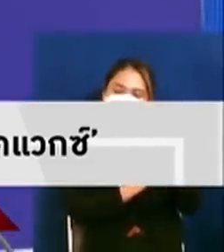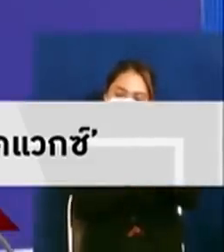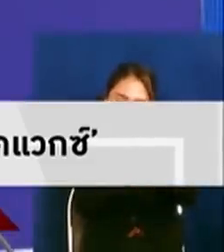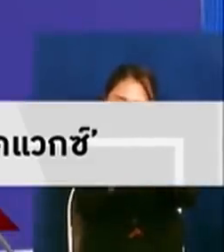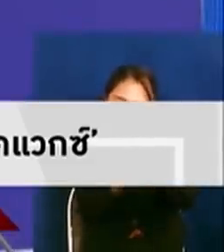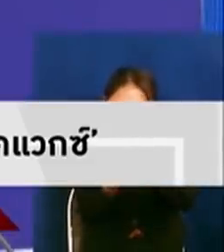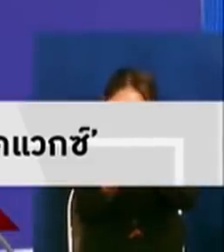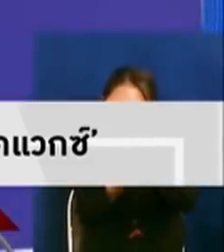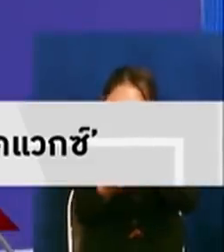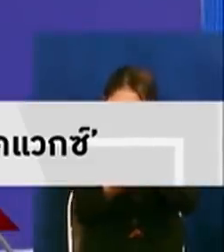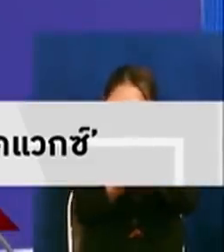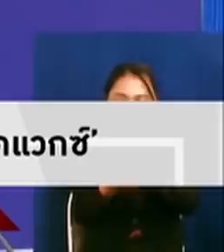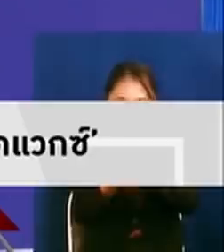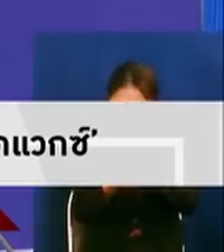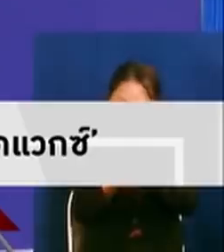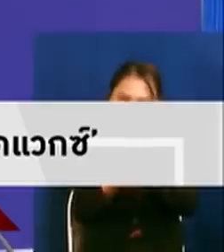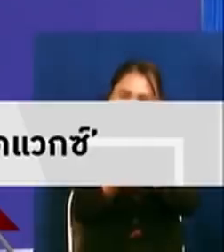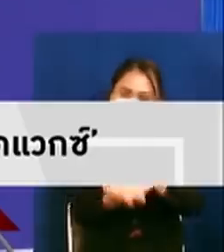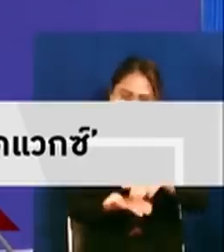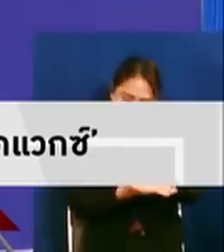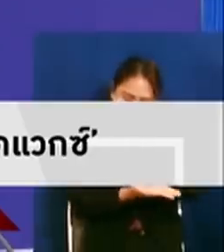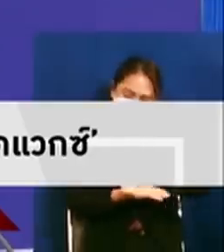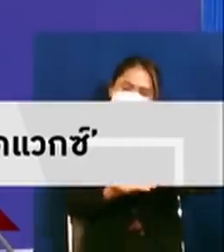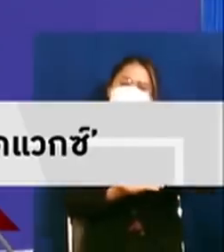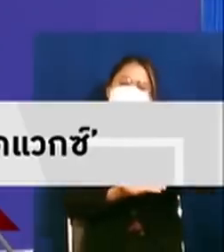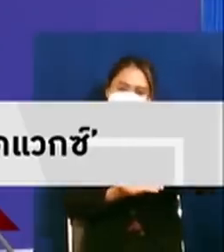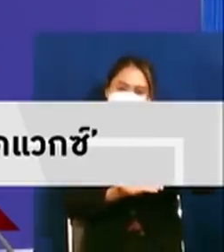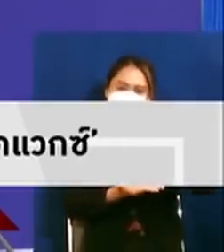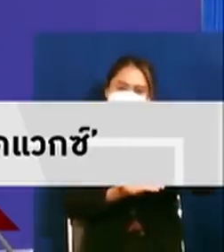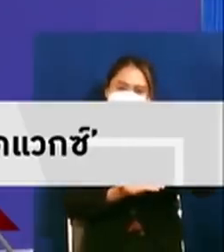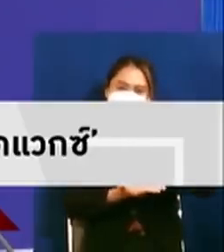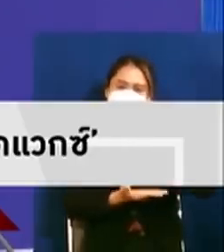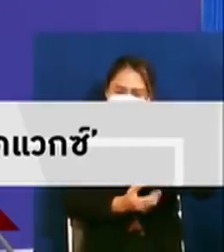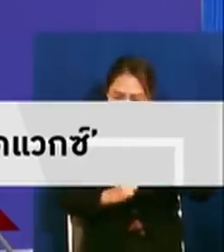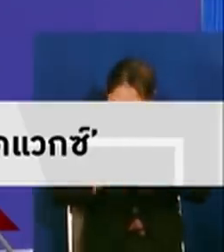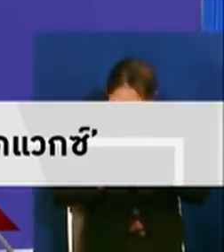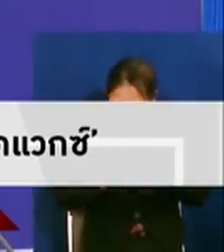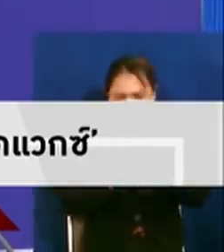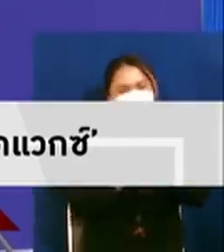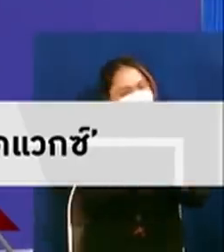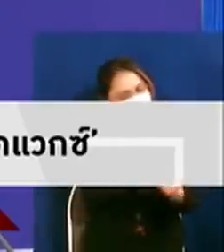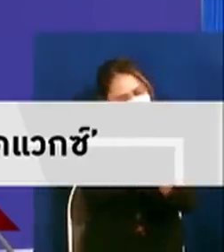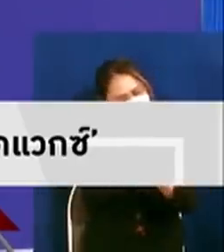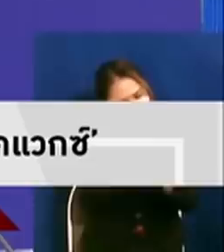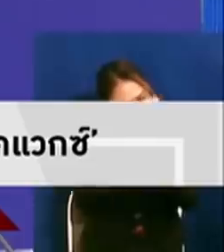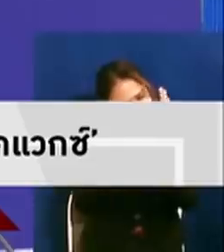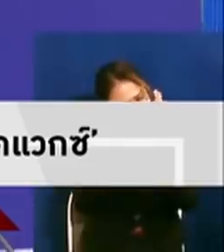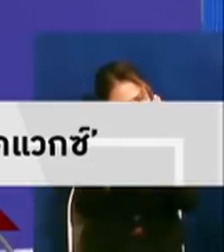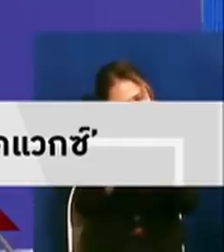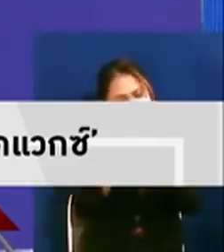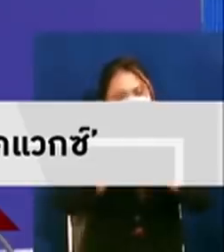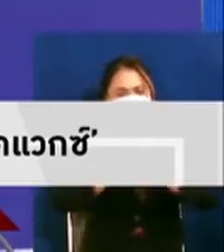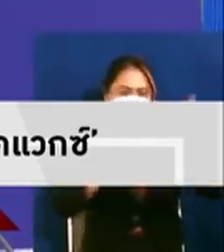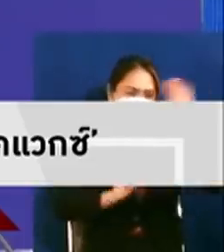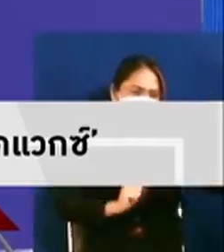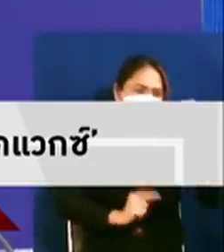คือล้างคำพูดตัวเองเมื่อเดือนกุมภา อันนั้นแน่นอน แล้วเมื่อเดือนกุมภาพูดว่าอะไร เมื่อเดือนกุม